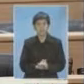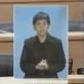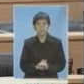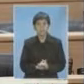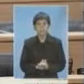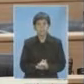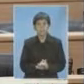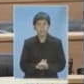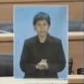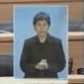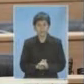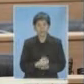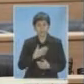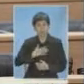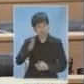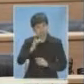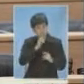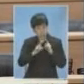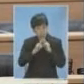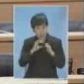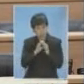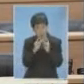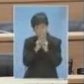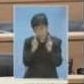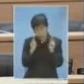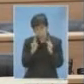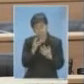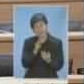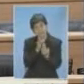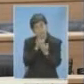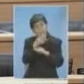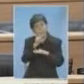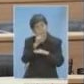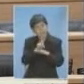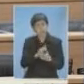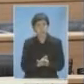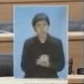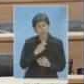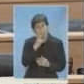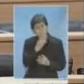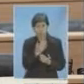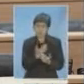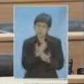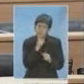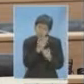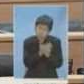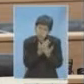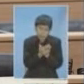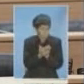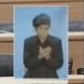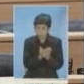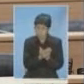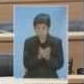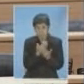านครับนอกจากเรื่องที่เราจะต้องมาพูดกันนะครับกับท่านกรรมาธิการและท่านประธานก็คือว่าไม่ใช่ว่ามาดูแลมาดูกันแค่เรื่องตัวเงินนะครับ